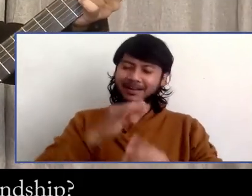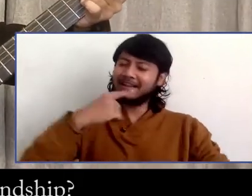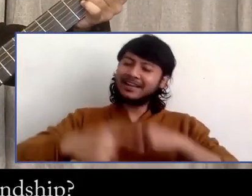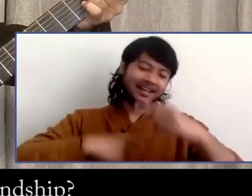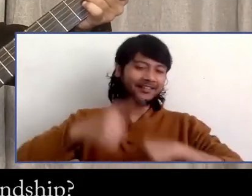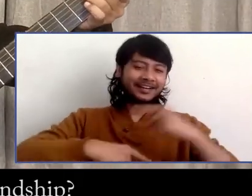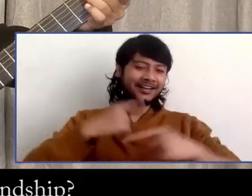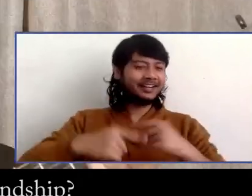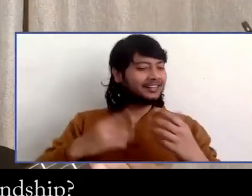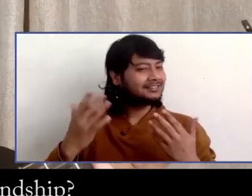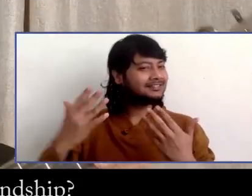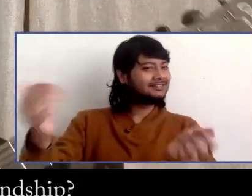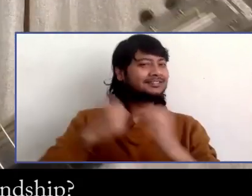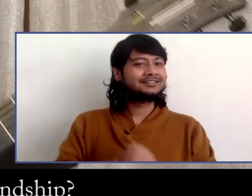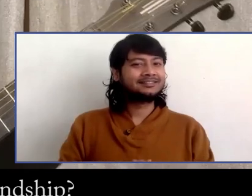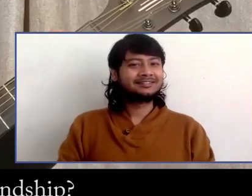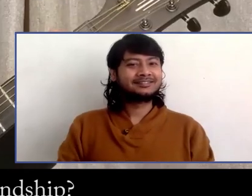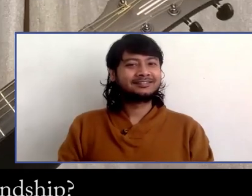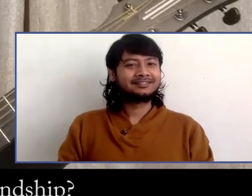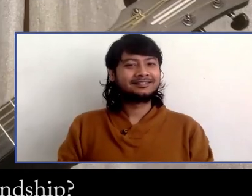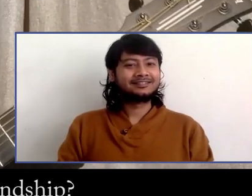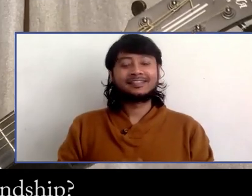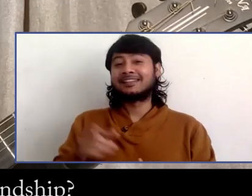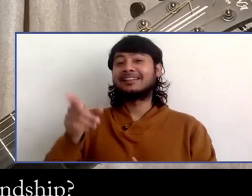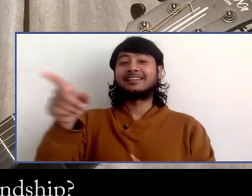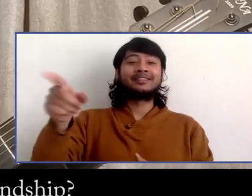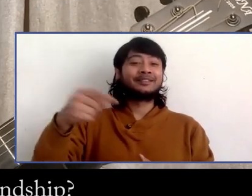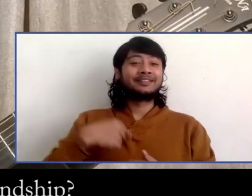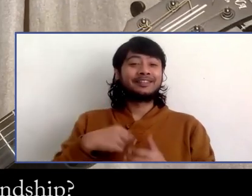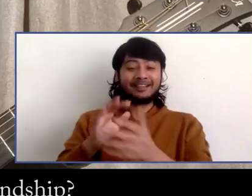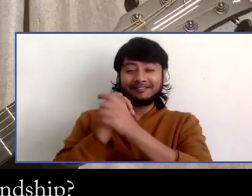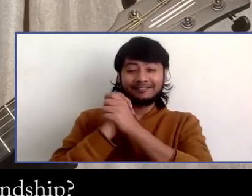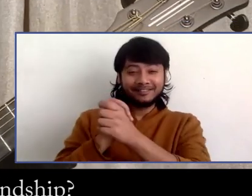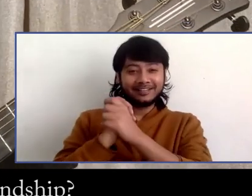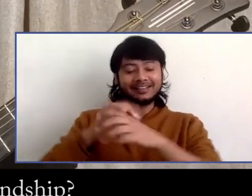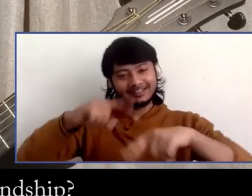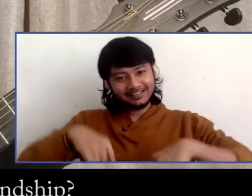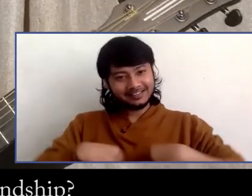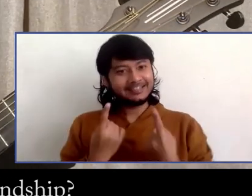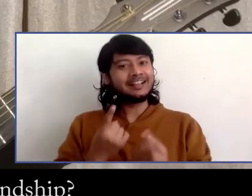ये यारी है हमने चुनी,